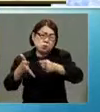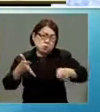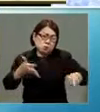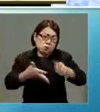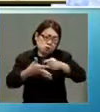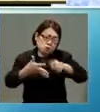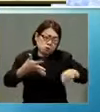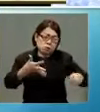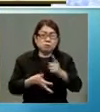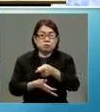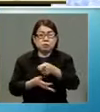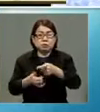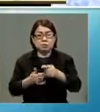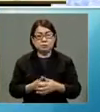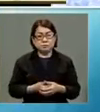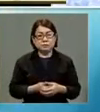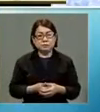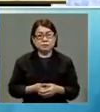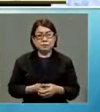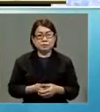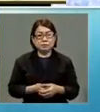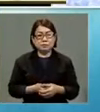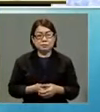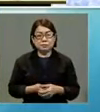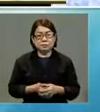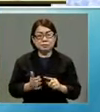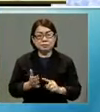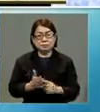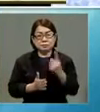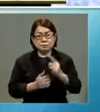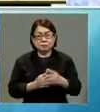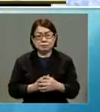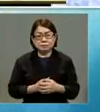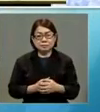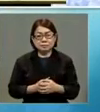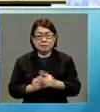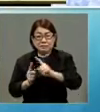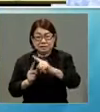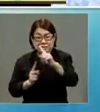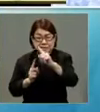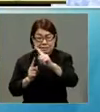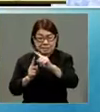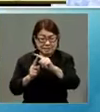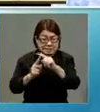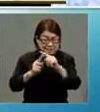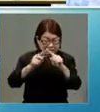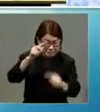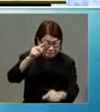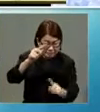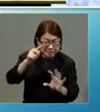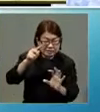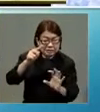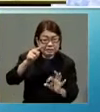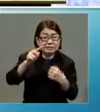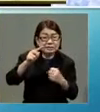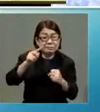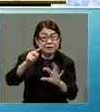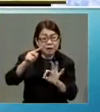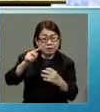เดิมเลยนะครับตรงนี้นะครับโดยตั้งแต่1ถึง9เนี่ยนะครับก็ยังคง1ถึง10เนี่ยนะครับก็